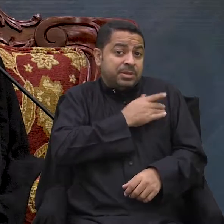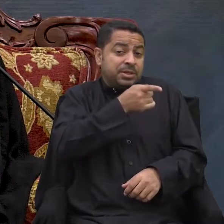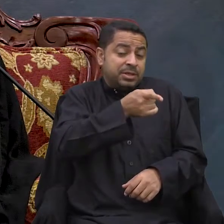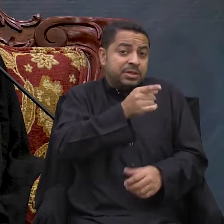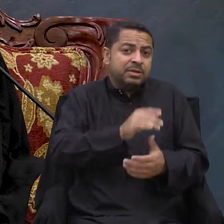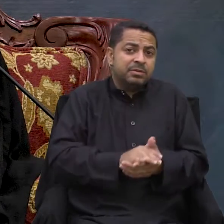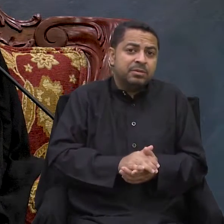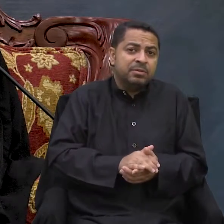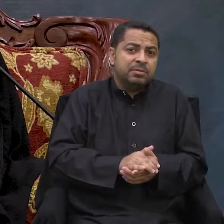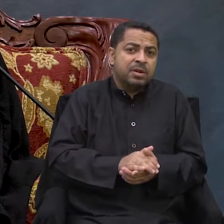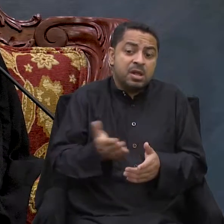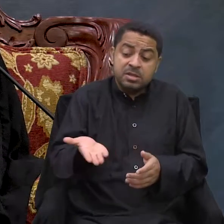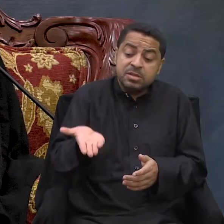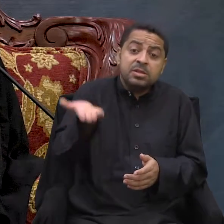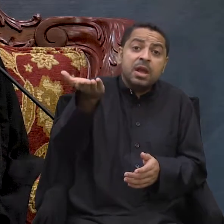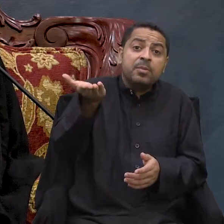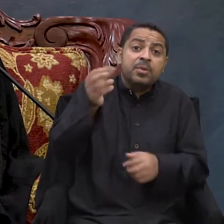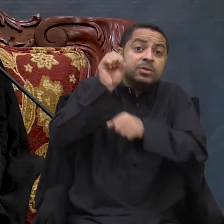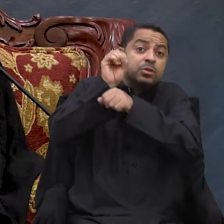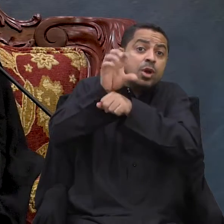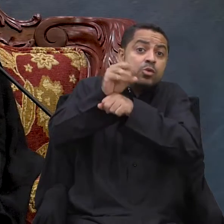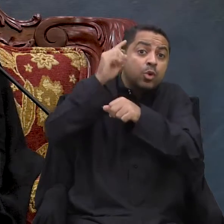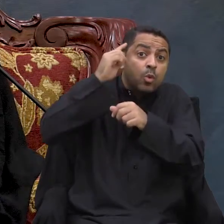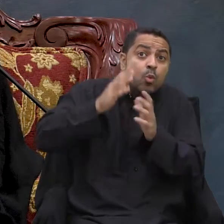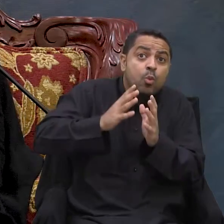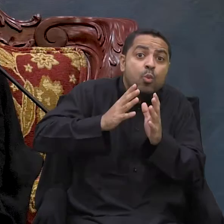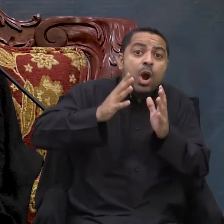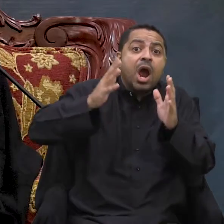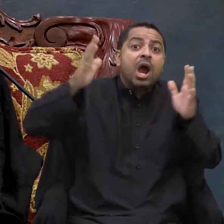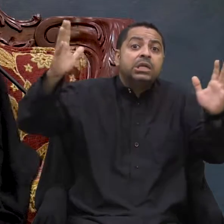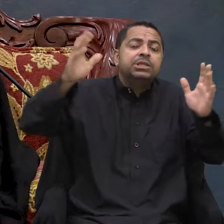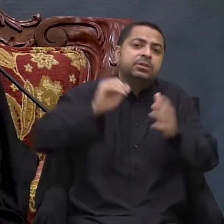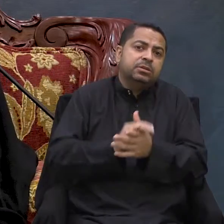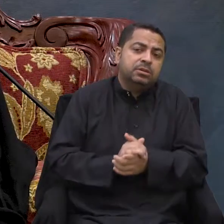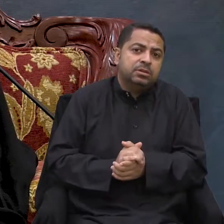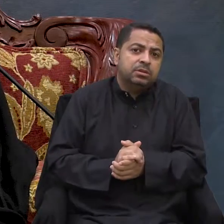السلام لها من الأثر الشيء الكبير جدا،